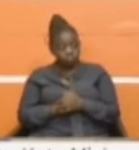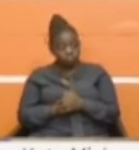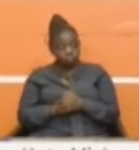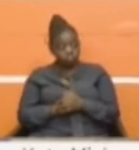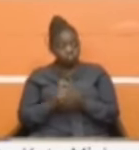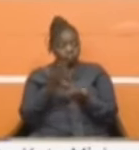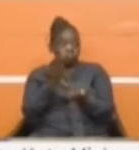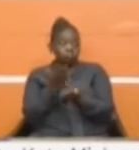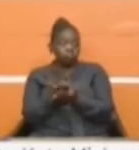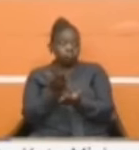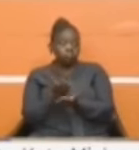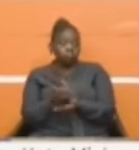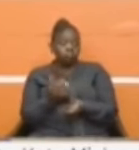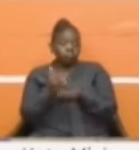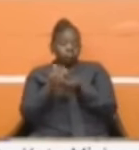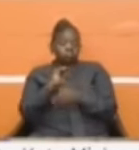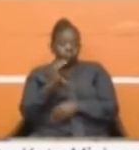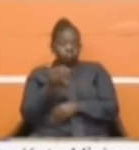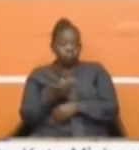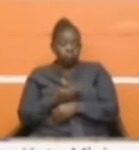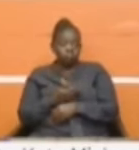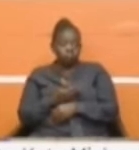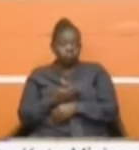abayambi mutuyambeko kuba